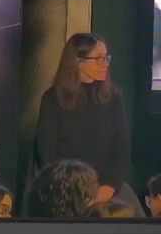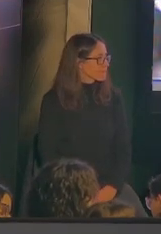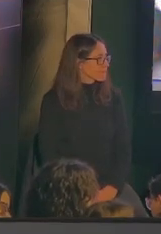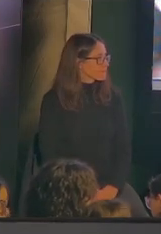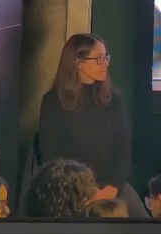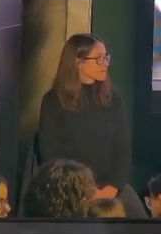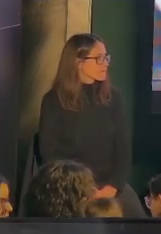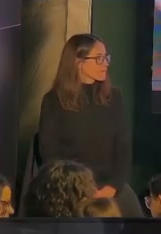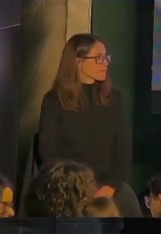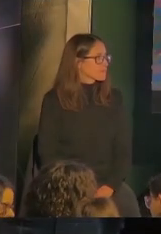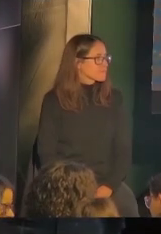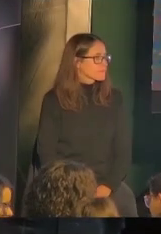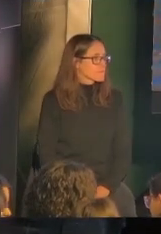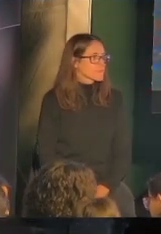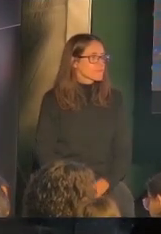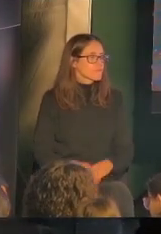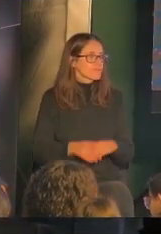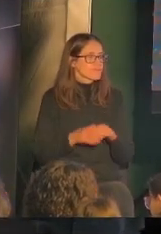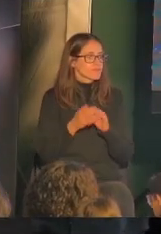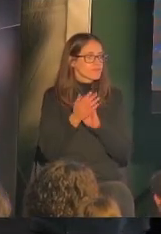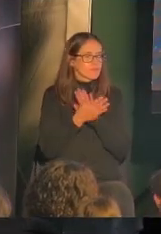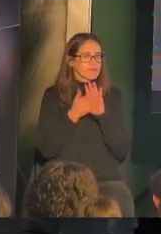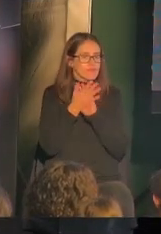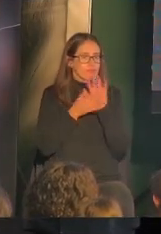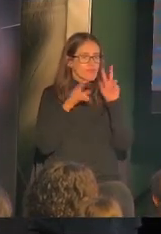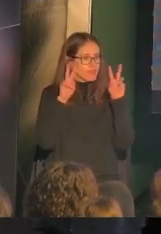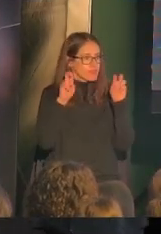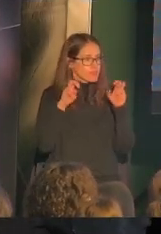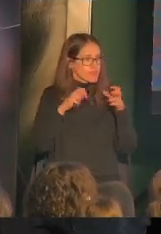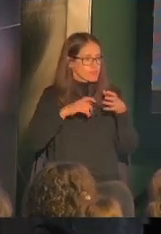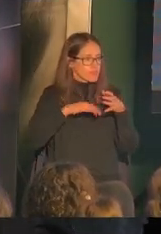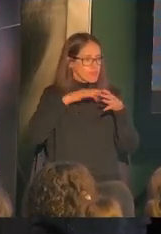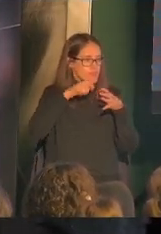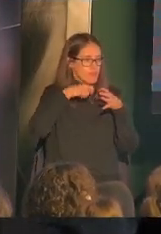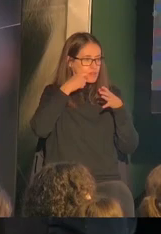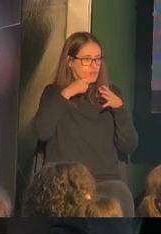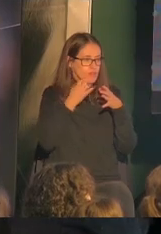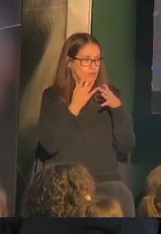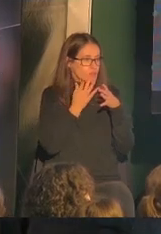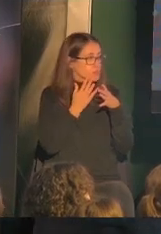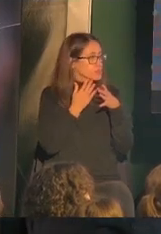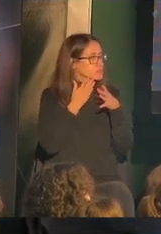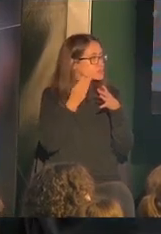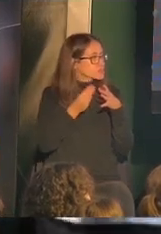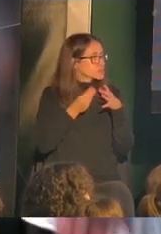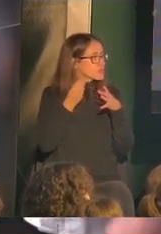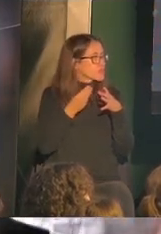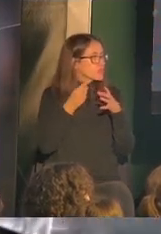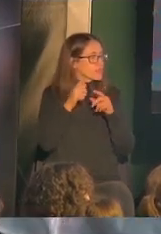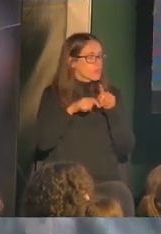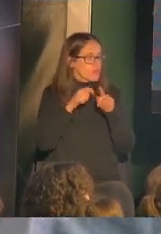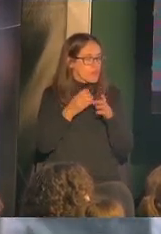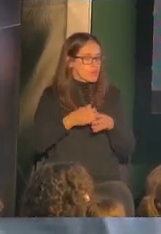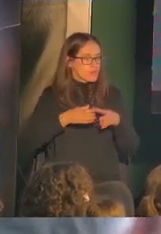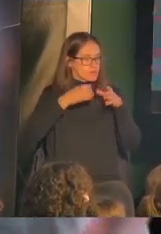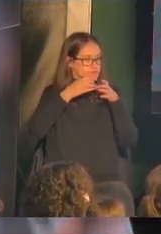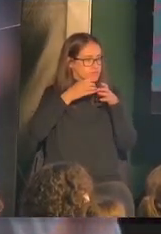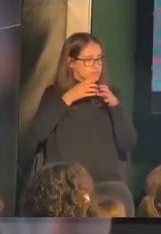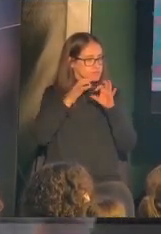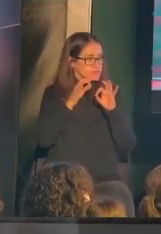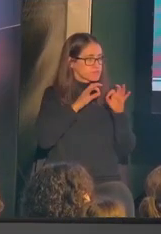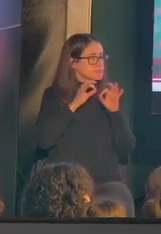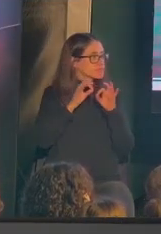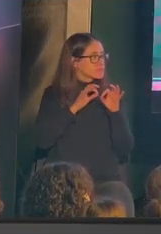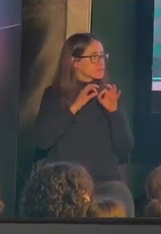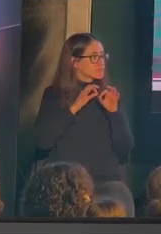el tema de la mousse. El que farem serà el dosificarem amb una màniga, vale, en el plat, és un postre